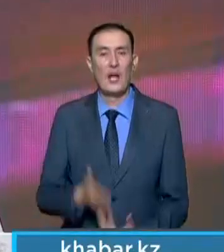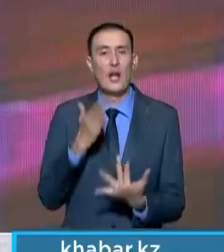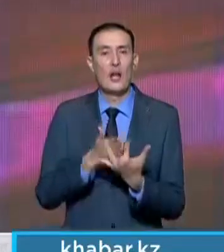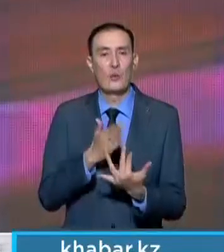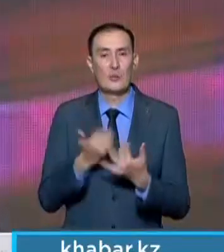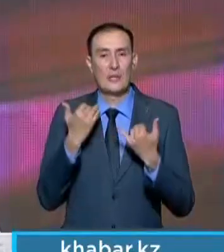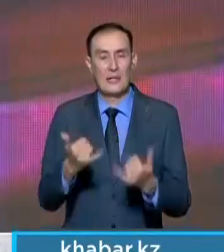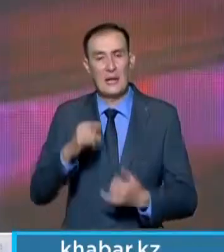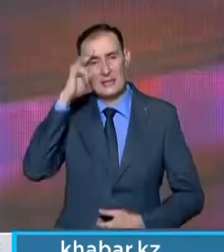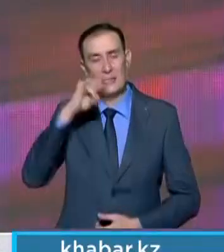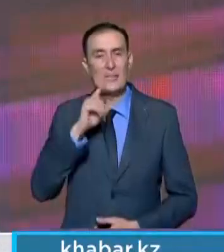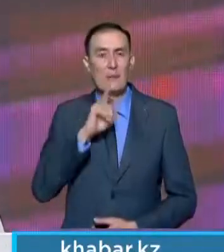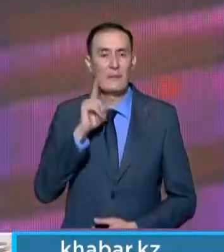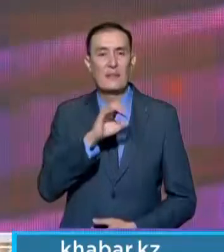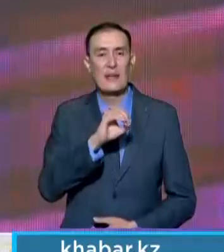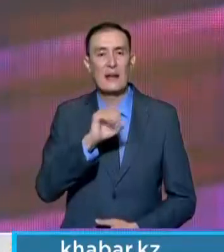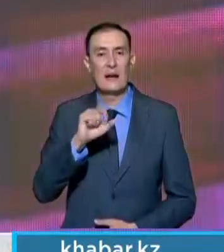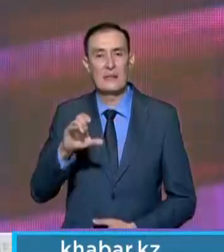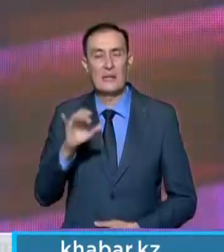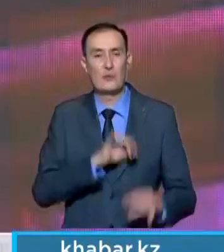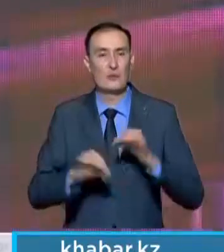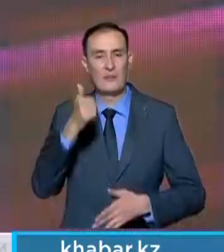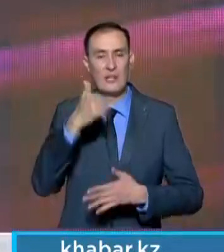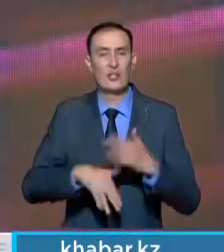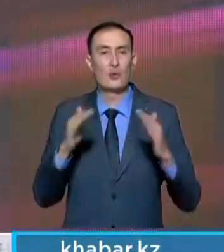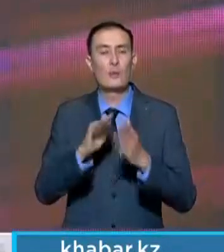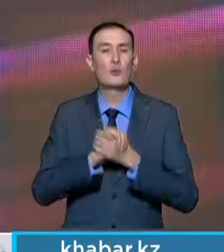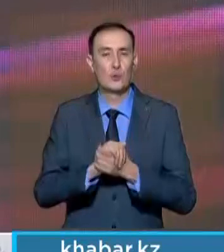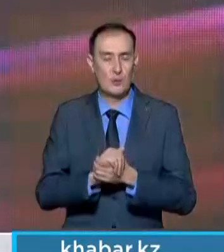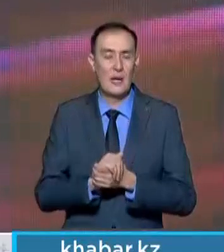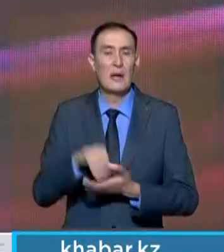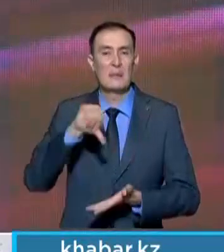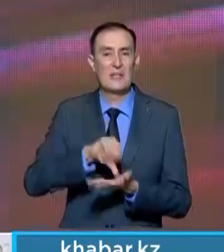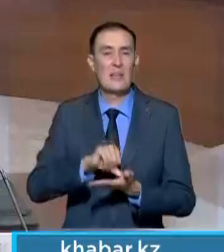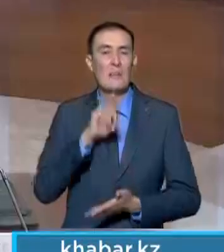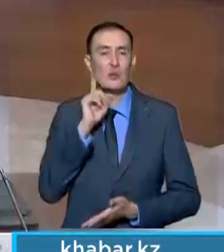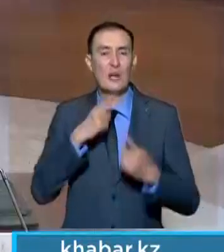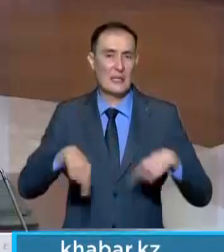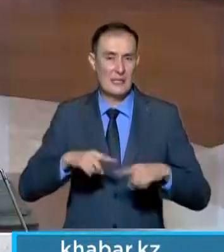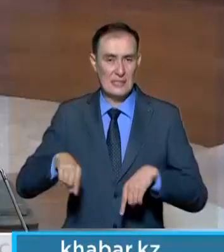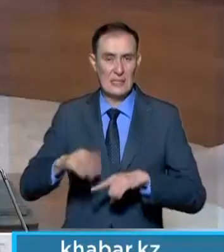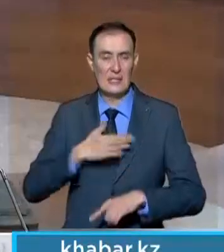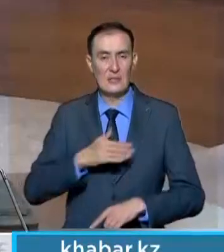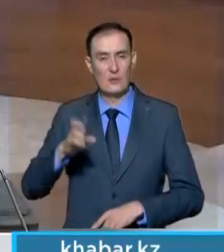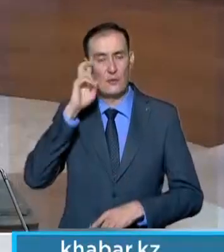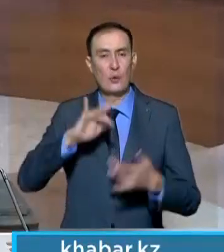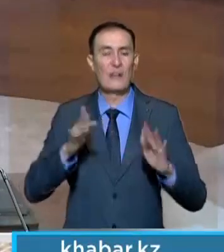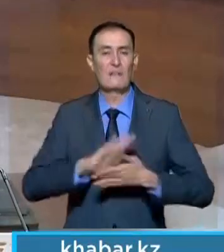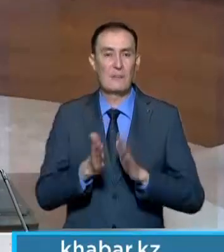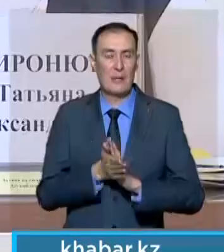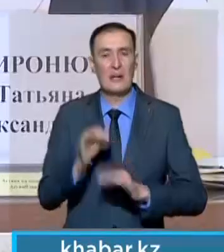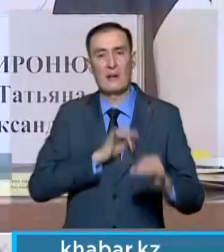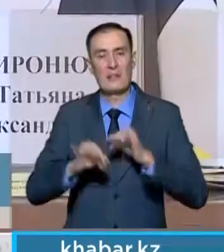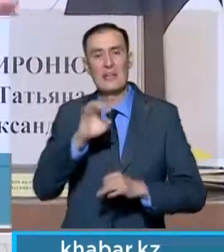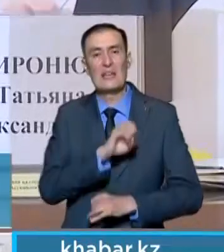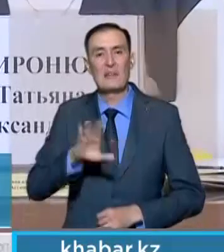Льготы для казахстанской молодежи в странах ЕС сегодня обсуждали в столичном Доме дружбы. Представители молодежных организаций нашей страны в онлайн-формате говорили